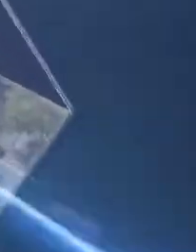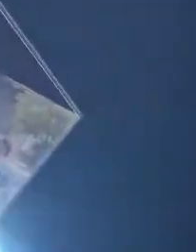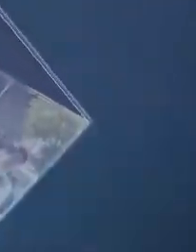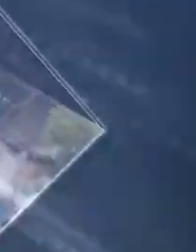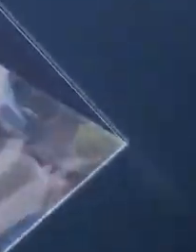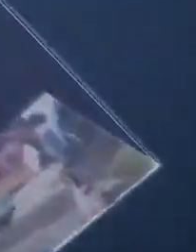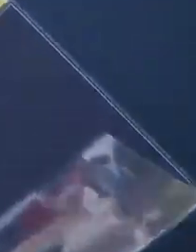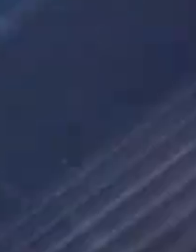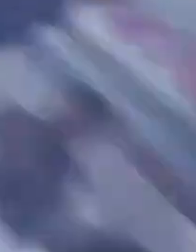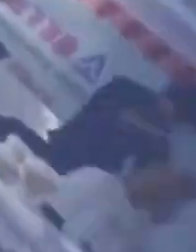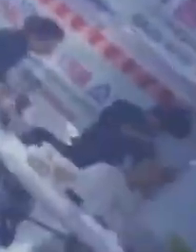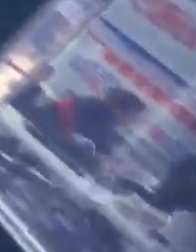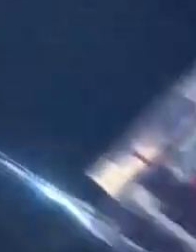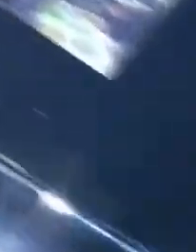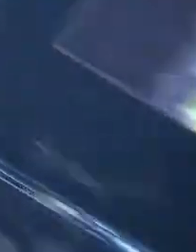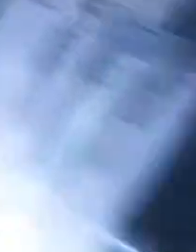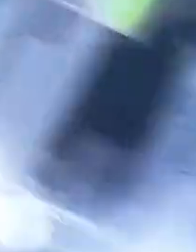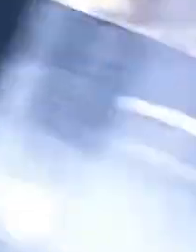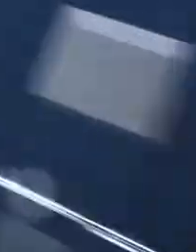으